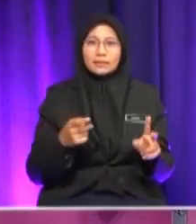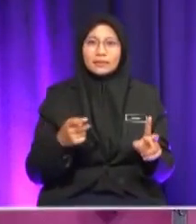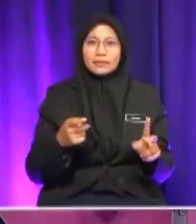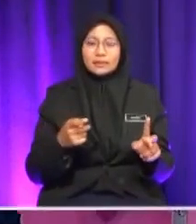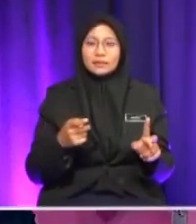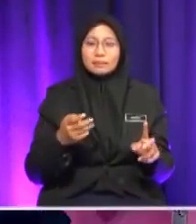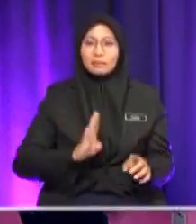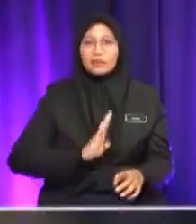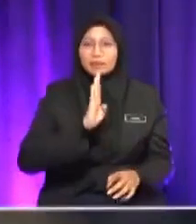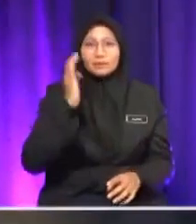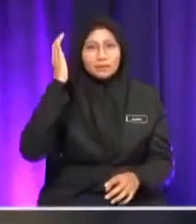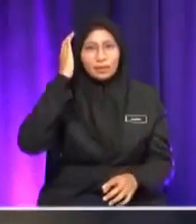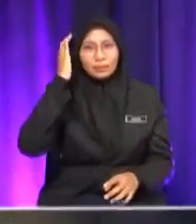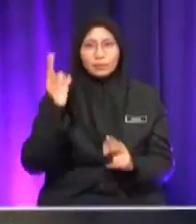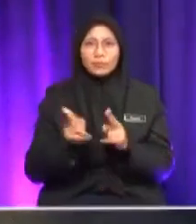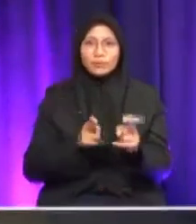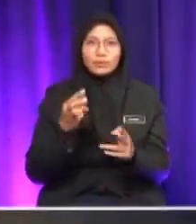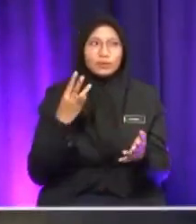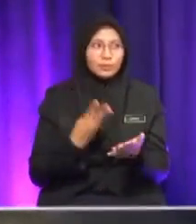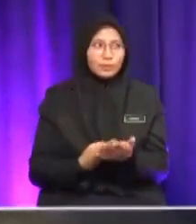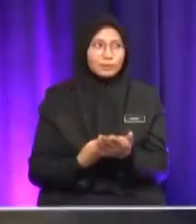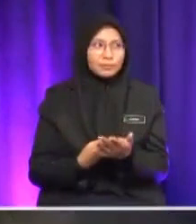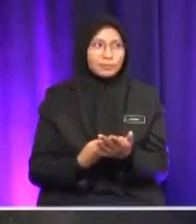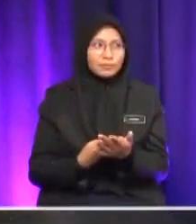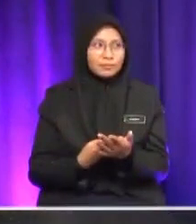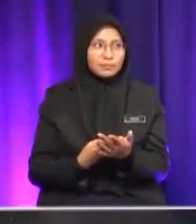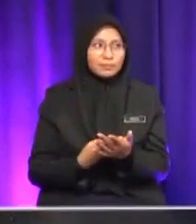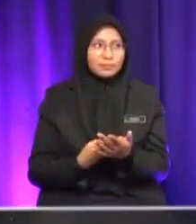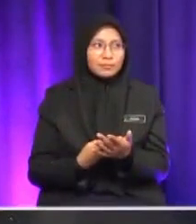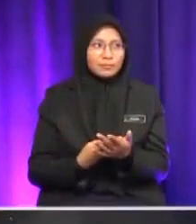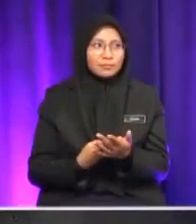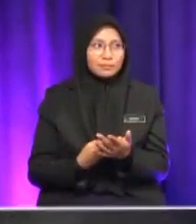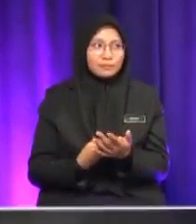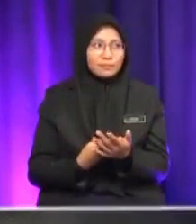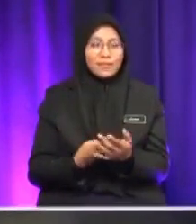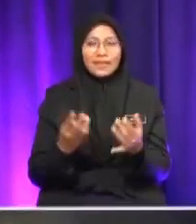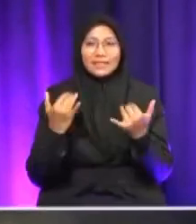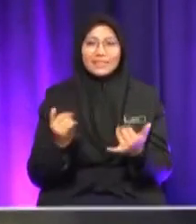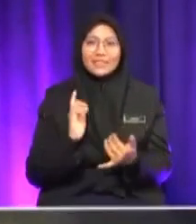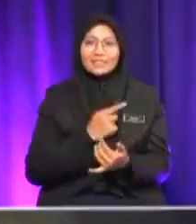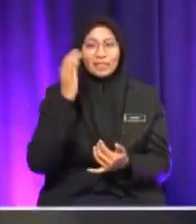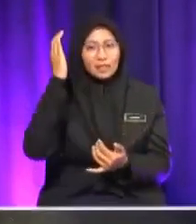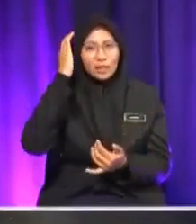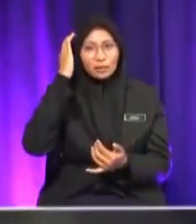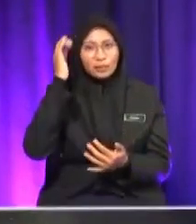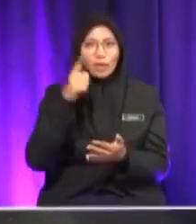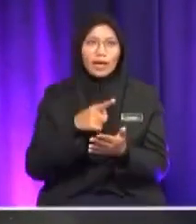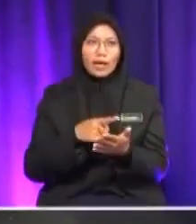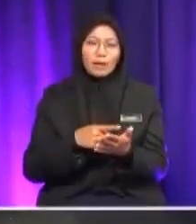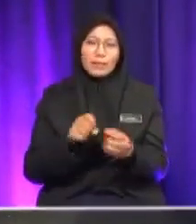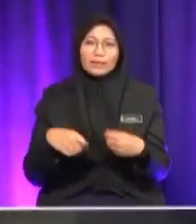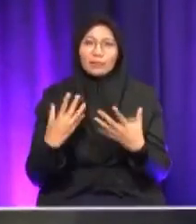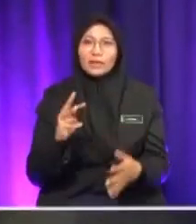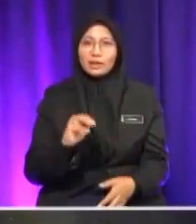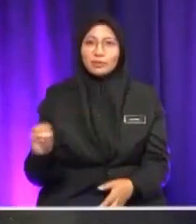kita. Betul, tepat sekali. Jadi cikgu, kita nak tahu pentaksiran murid dua orang ni pada hari ini. Secara keseluruhannya,